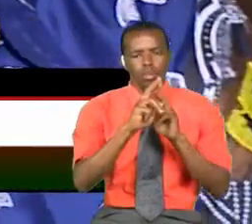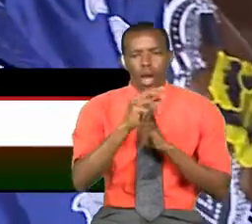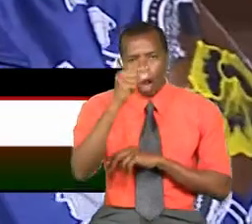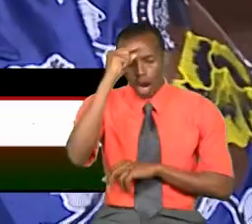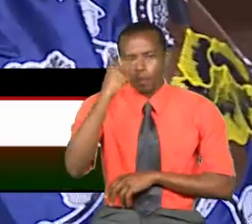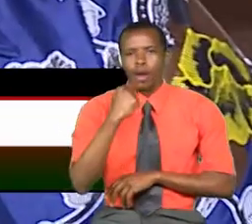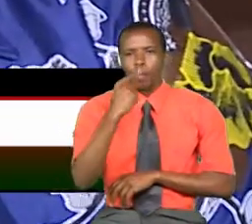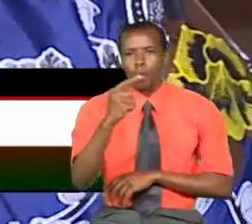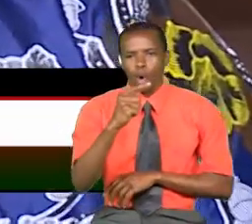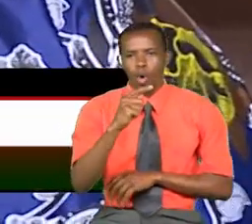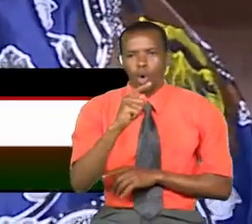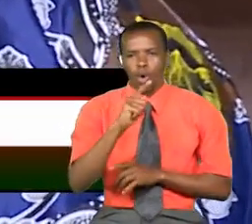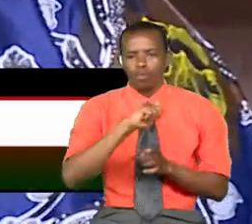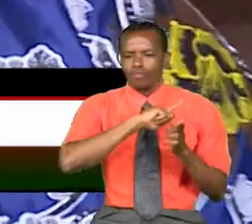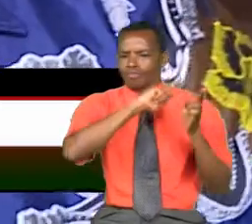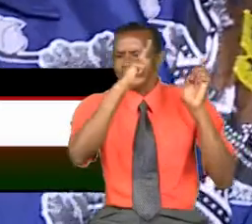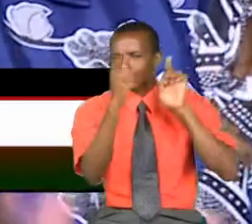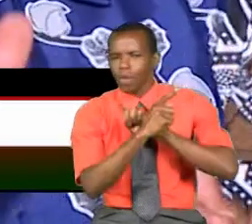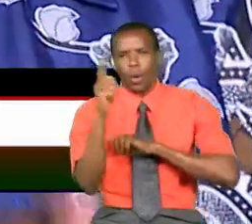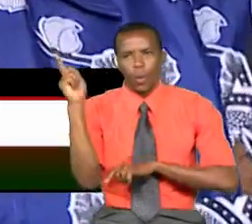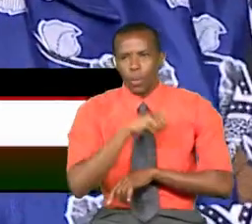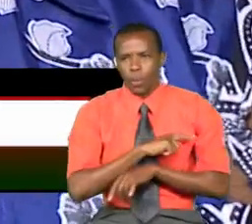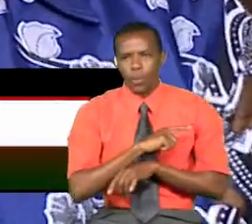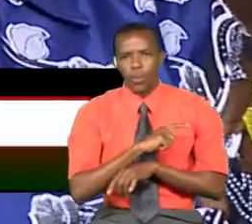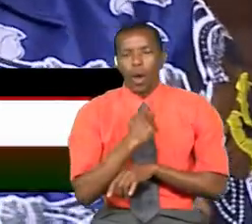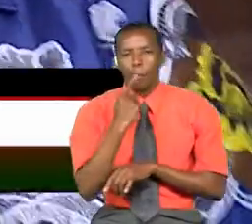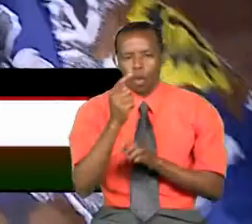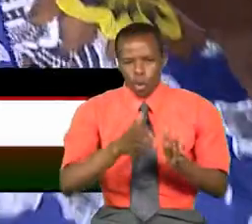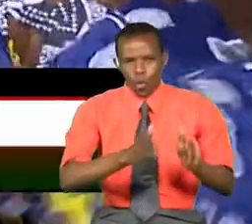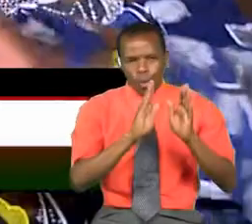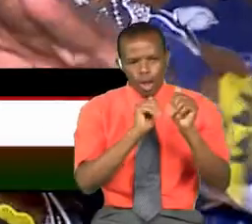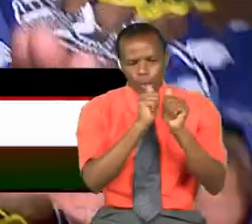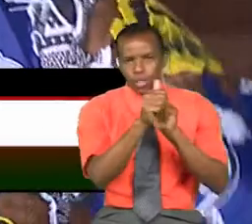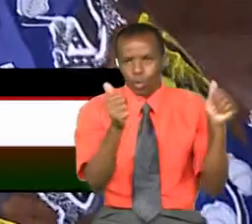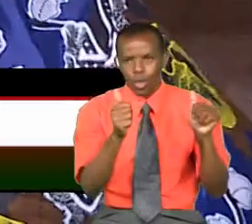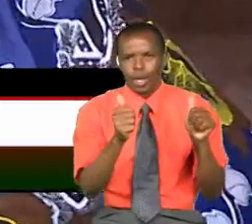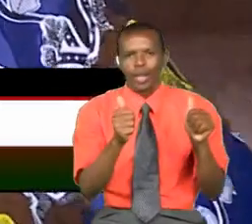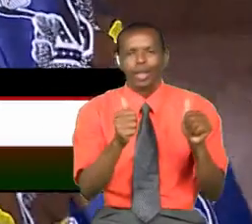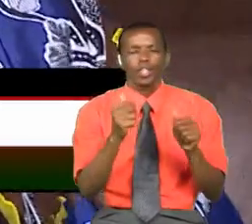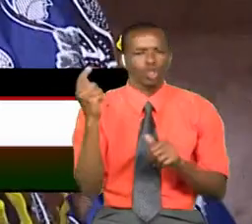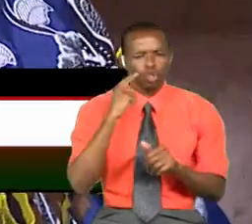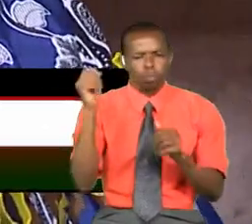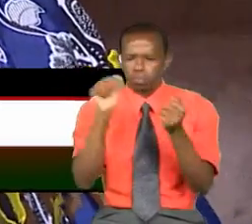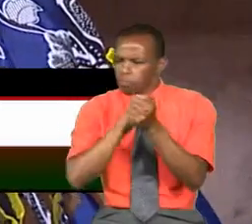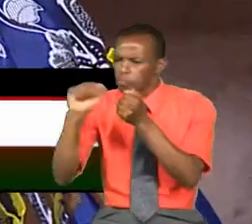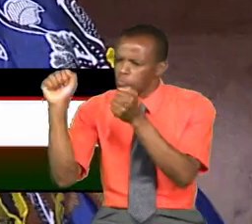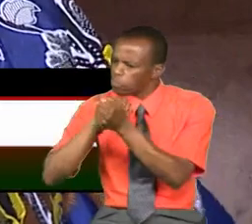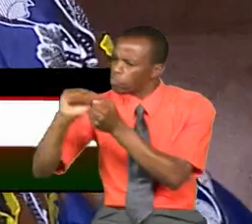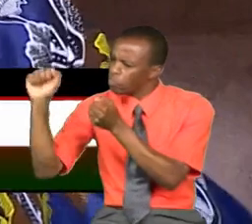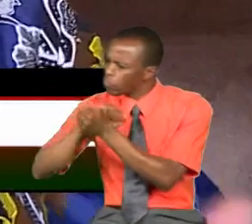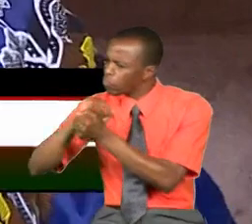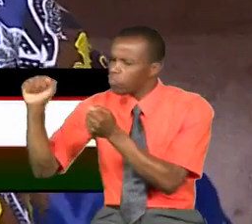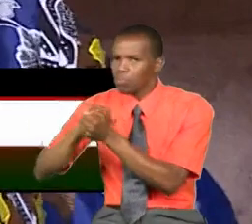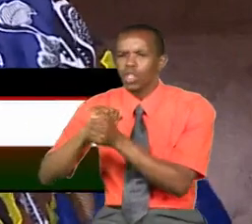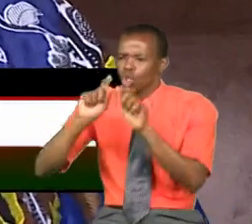Moi imepinduliwa. Tukapita hapo Moi Avenue vizuri, wakavunja maduka hapo,